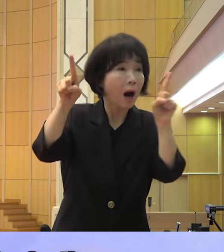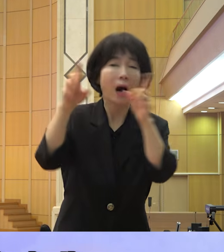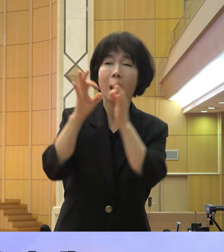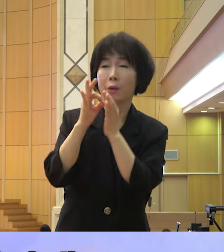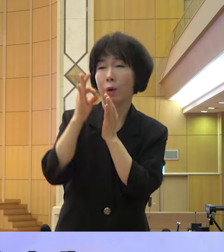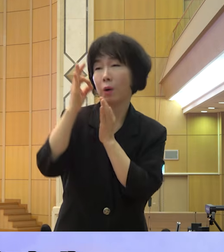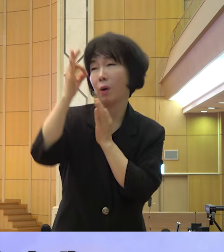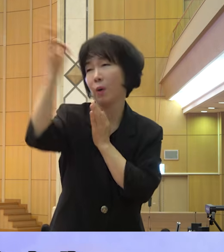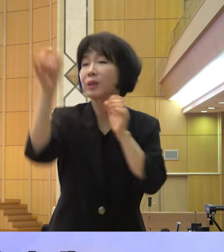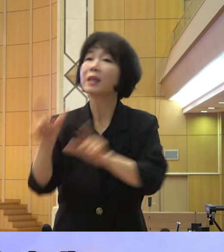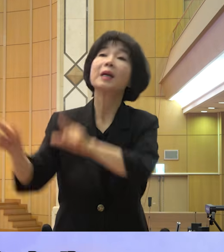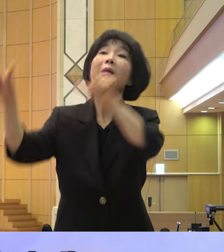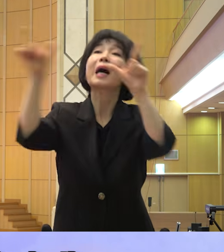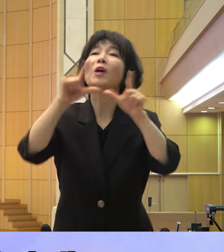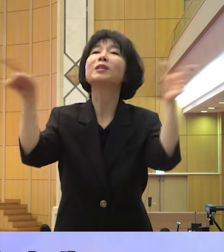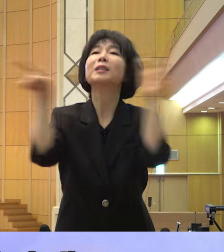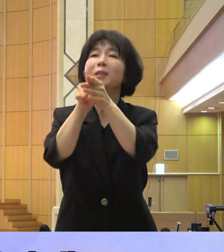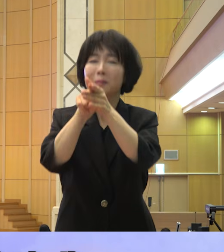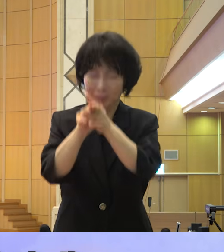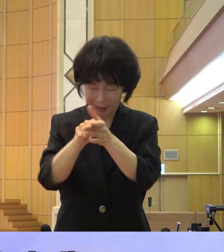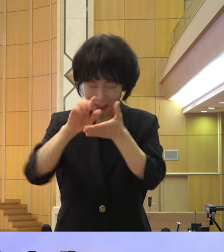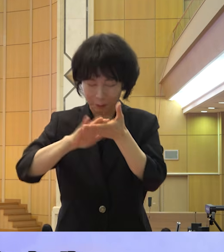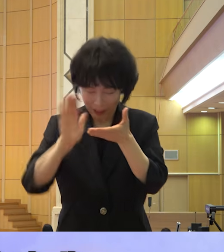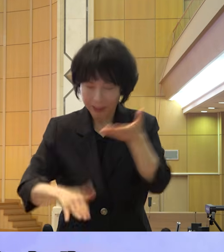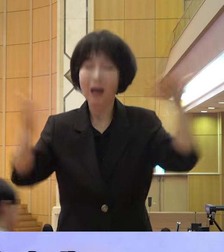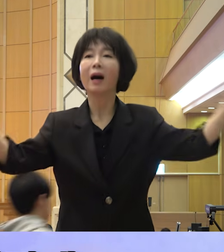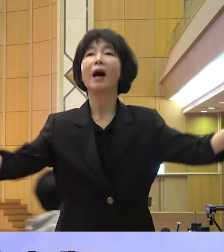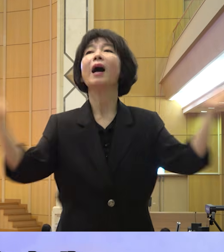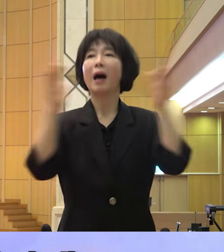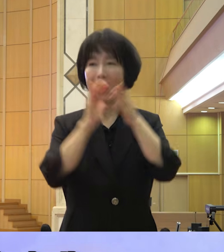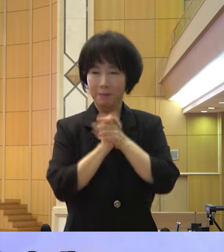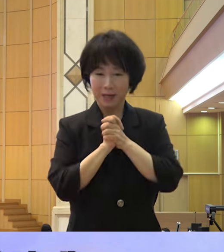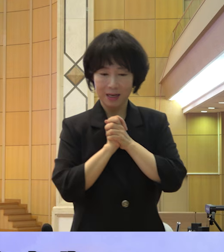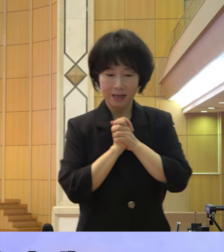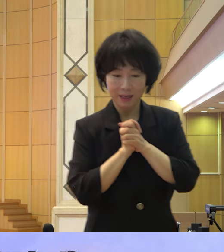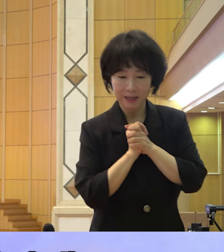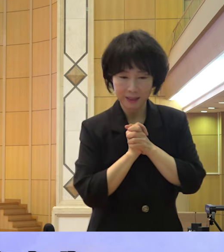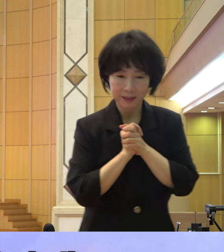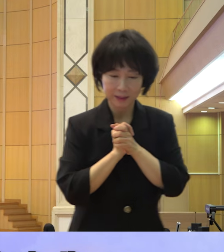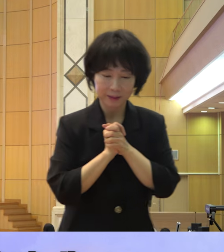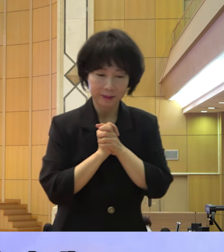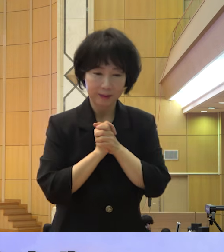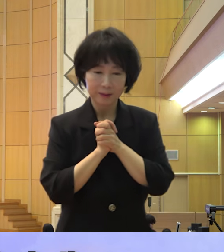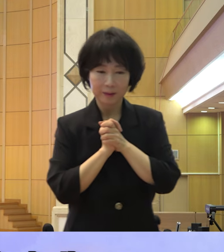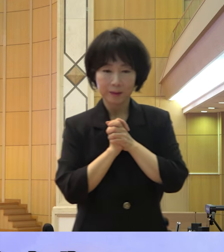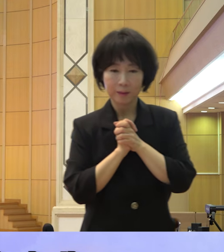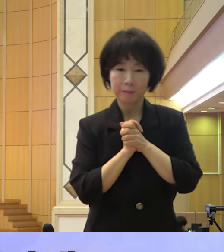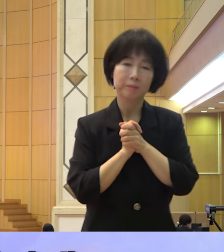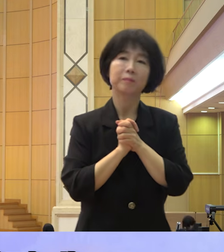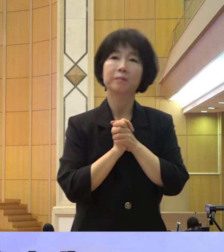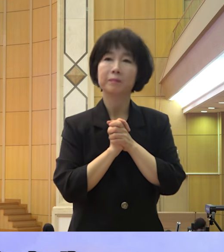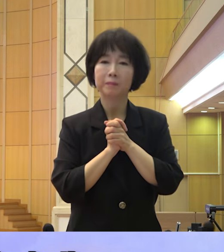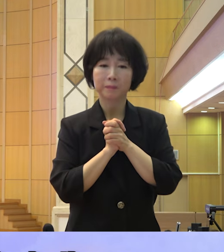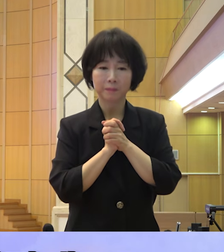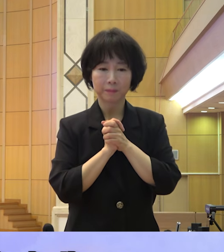사는 것과 영원히 사는 것을 믿사옵나이다. 아멘.